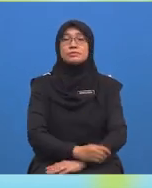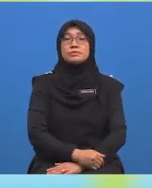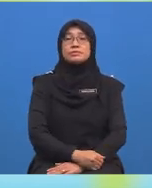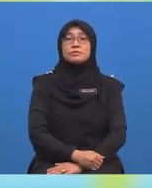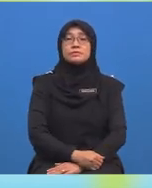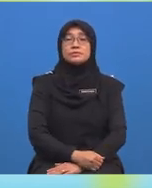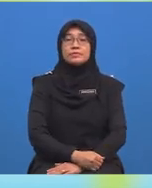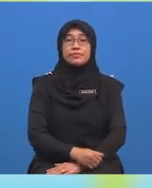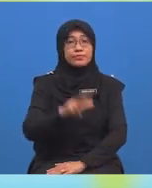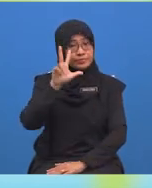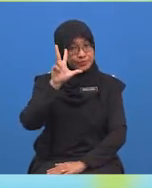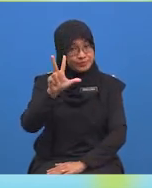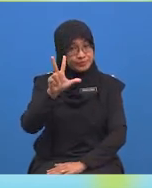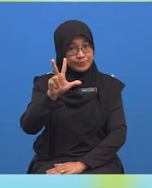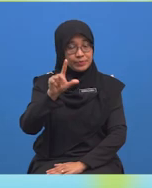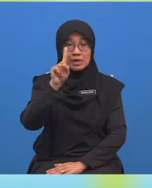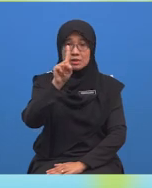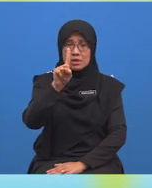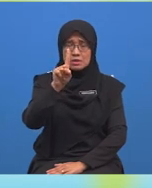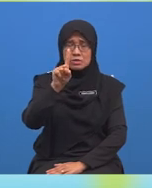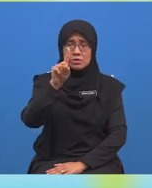1.7. Yang ketiga,